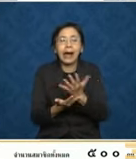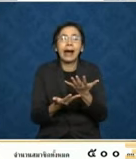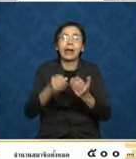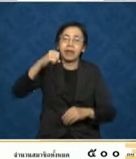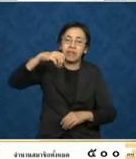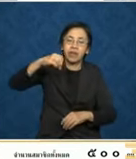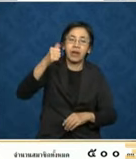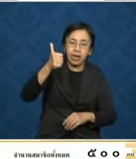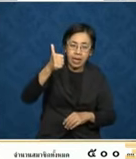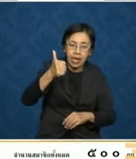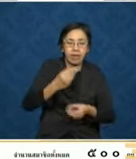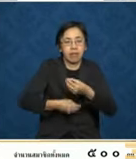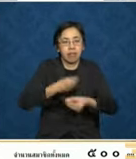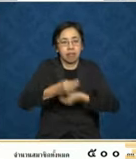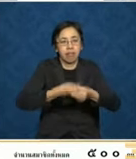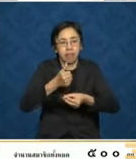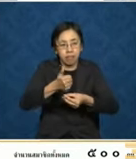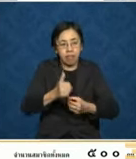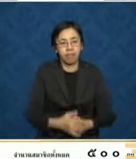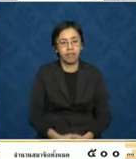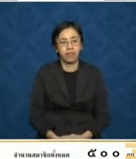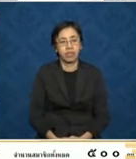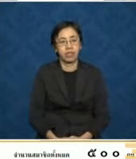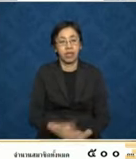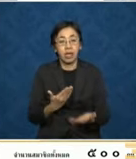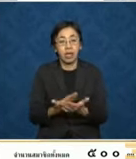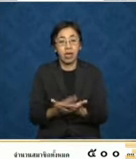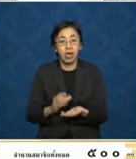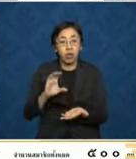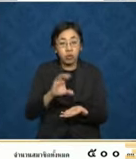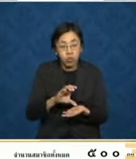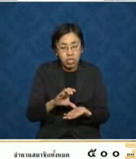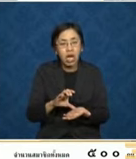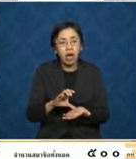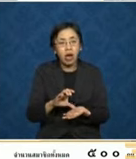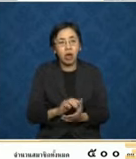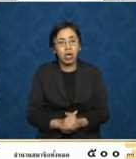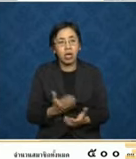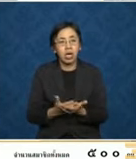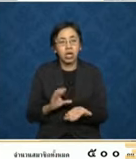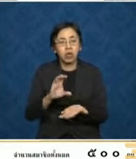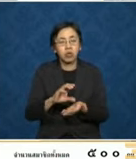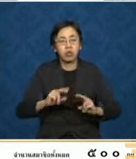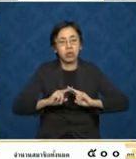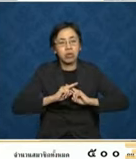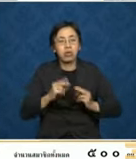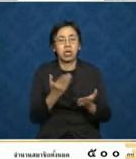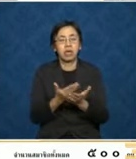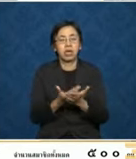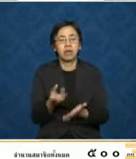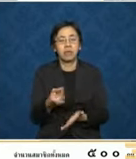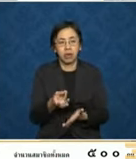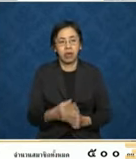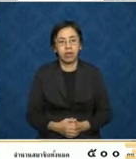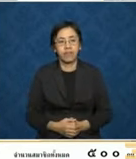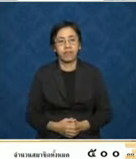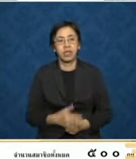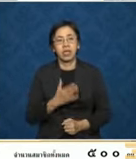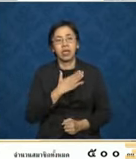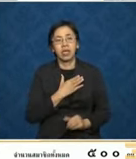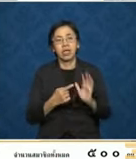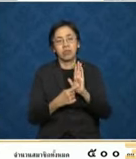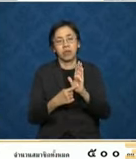ฟฟ้าได้หรือนำมาขายได้เพราะฉะนั้นการลงทุนของเยาวชนนี่ก็ของเอกชนนี่ก็มีน้อยนะคะดิฉันขอยกตั